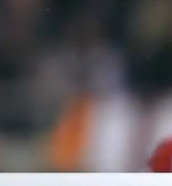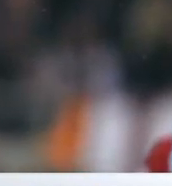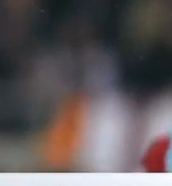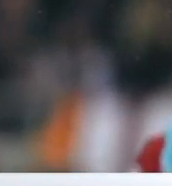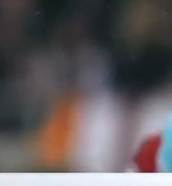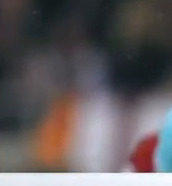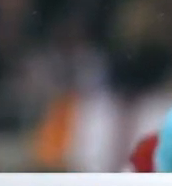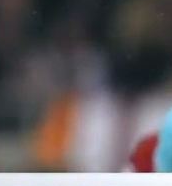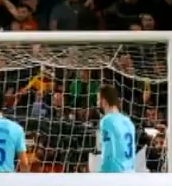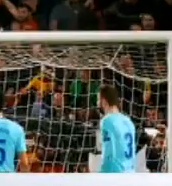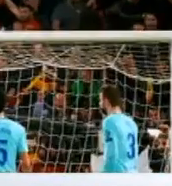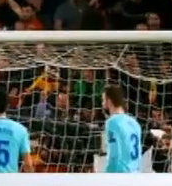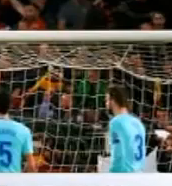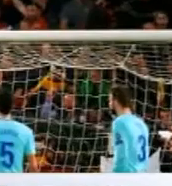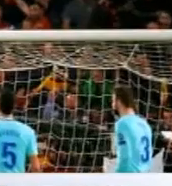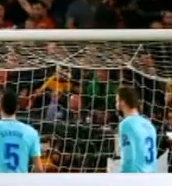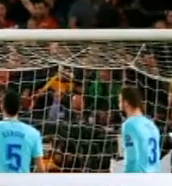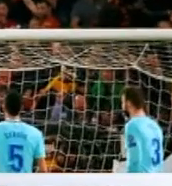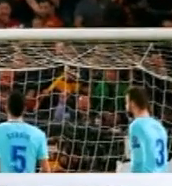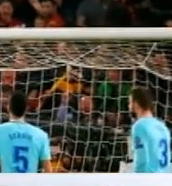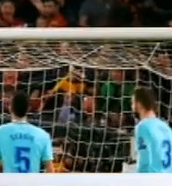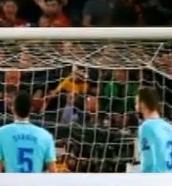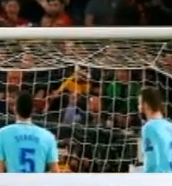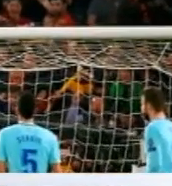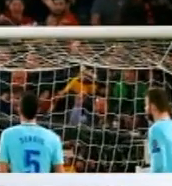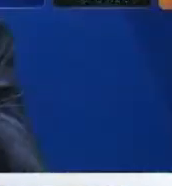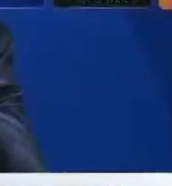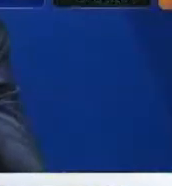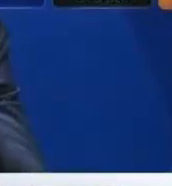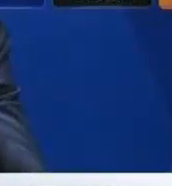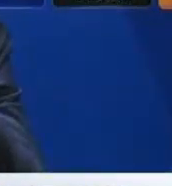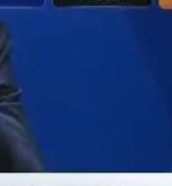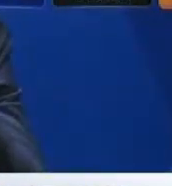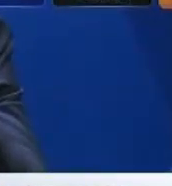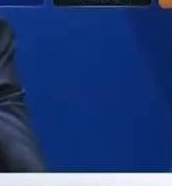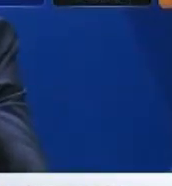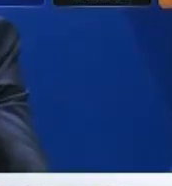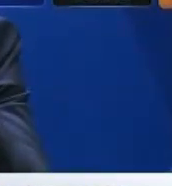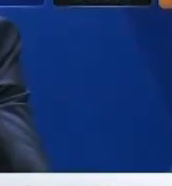а вот каталонцы завершили состязание в этом сезоне.